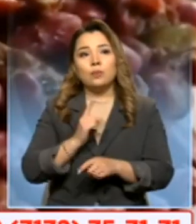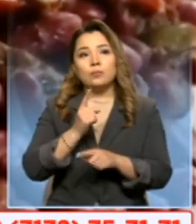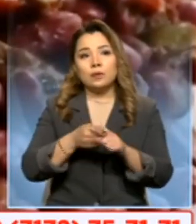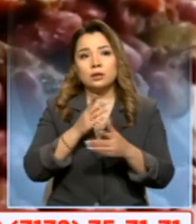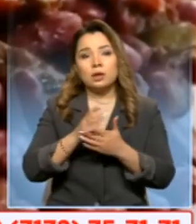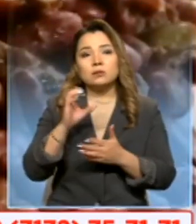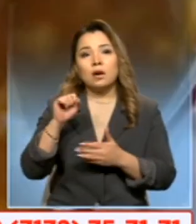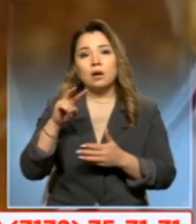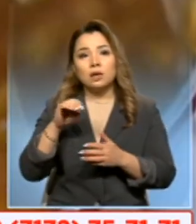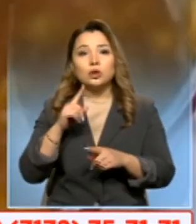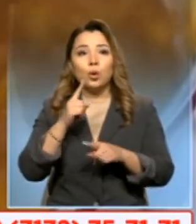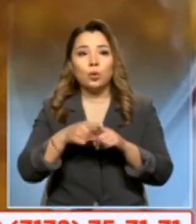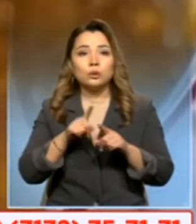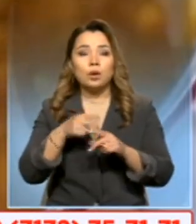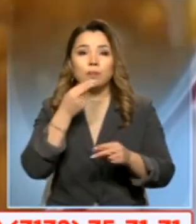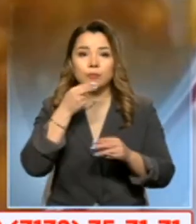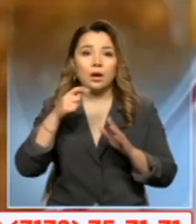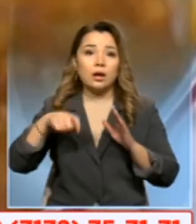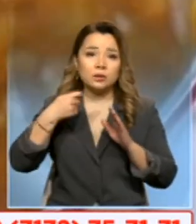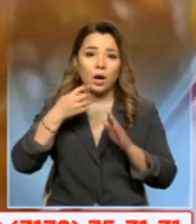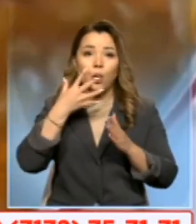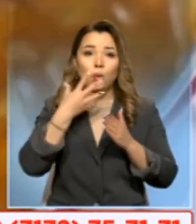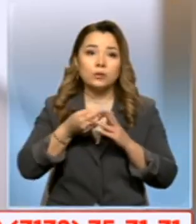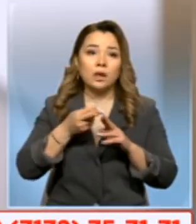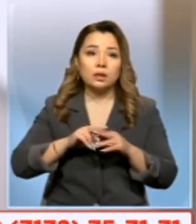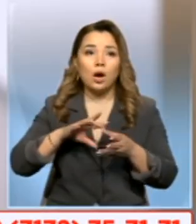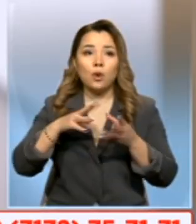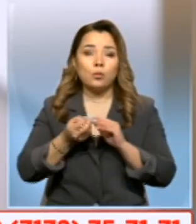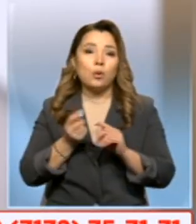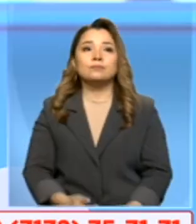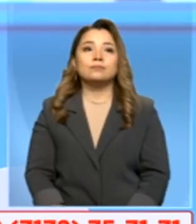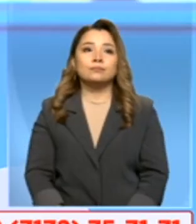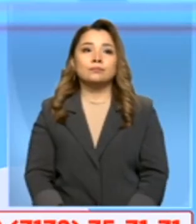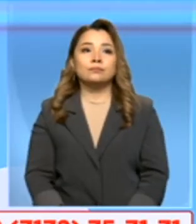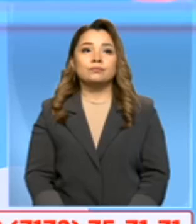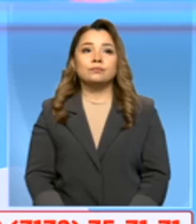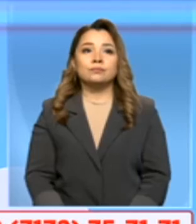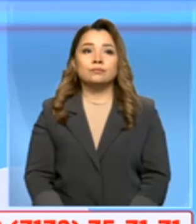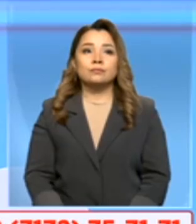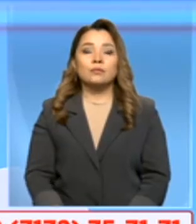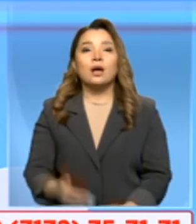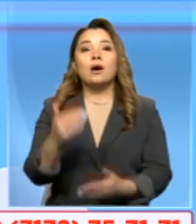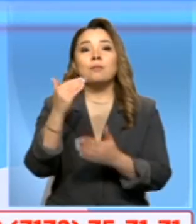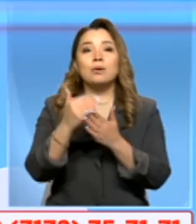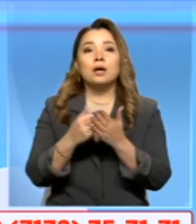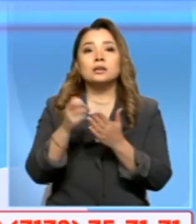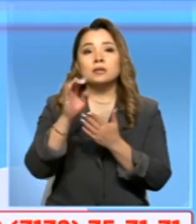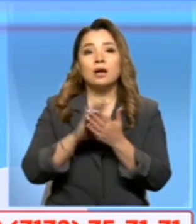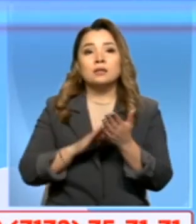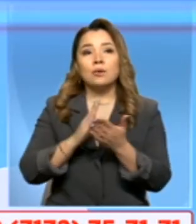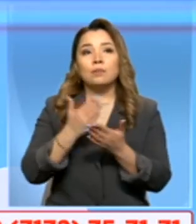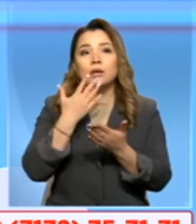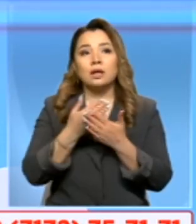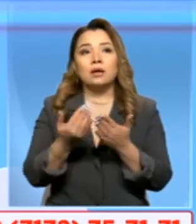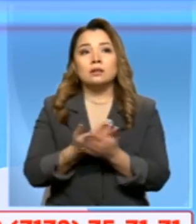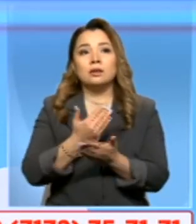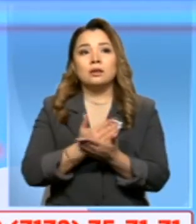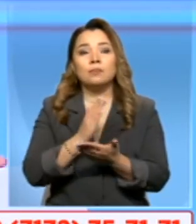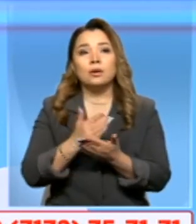немесе салатқа қосып жесеңіздер, ол өзінің мөлшерін толтырып отырады. Бағдарламамызды жалғастырайық, құрметті